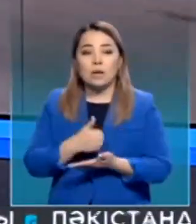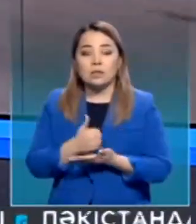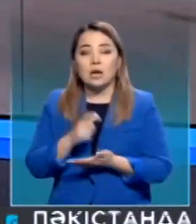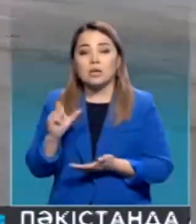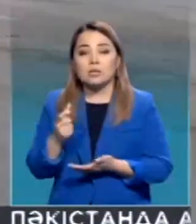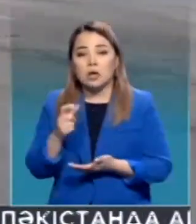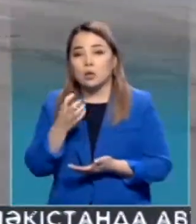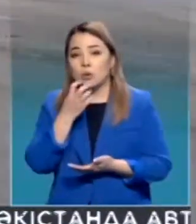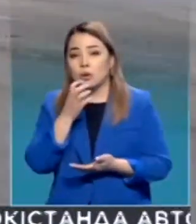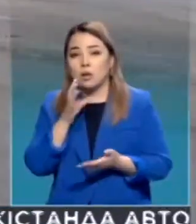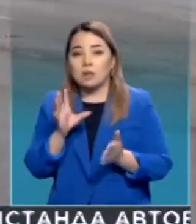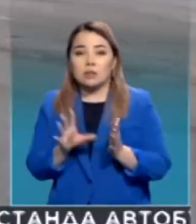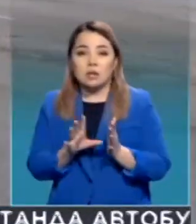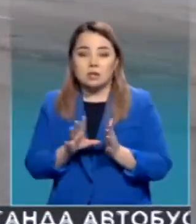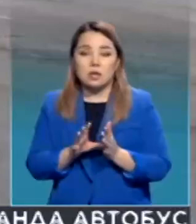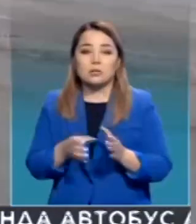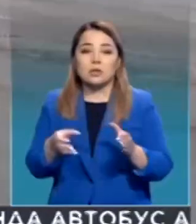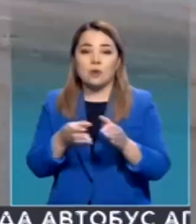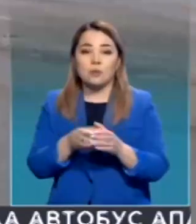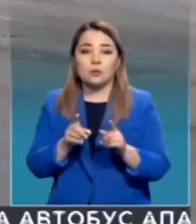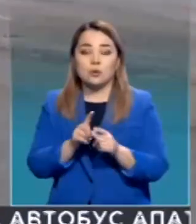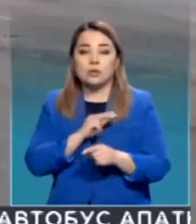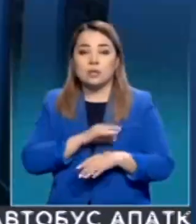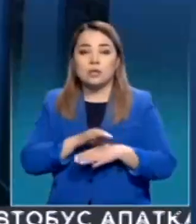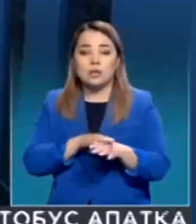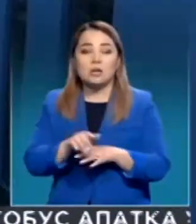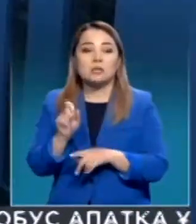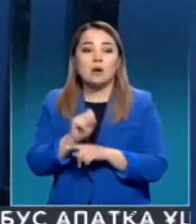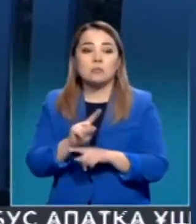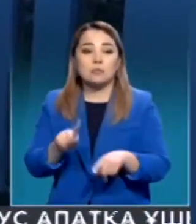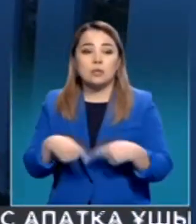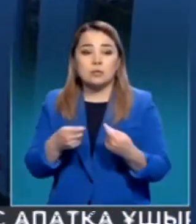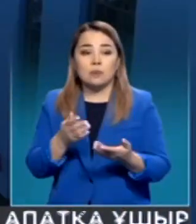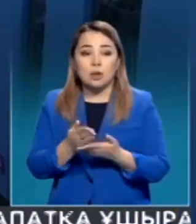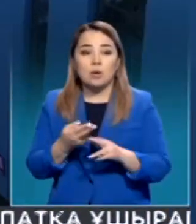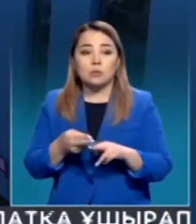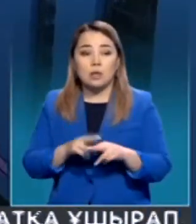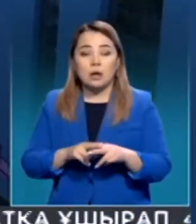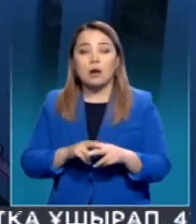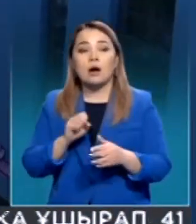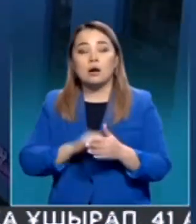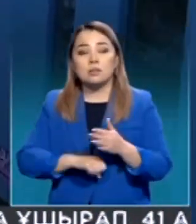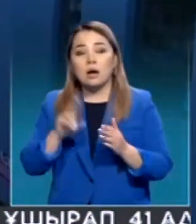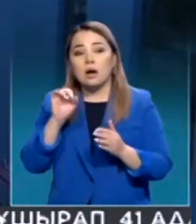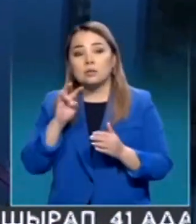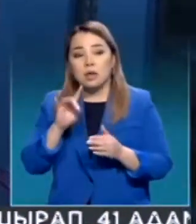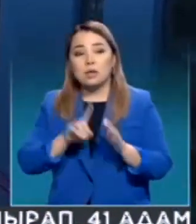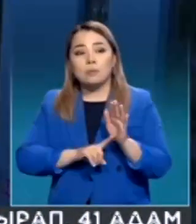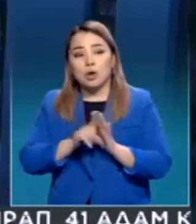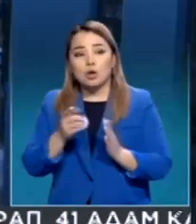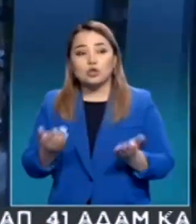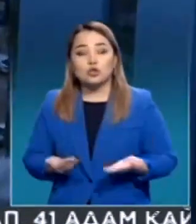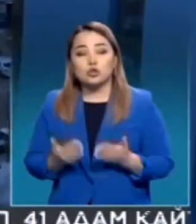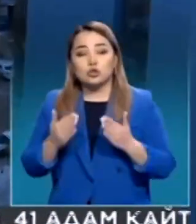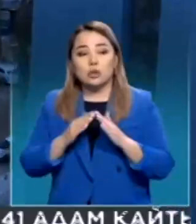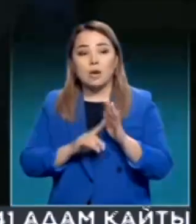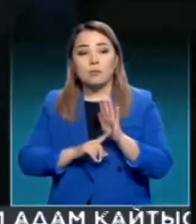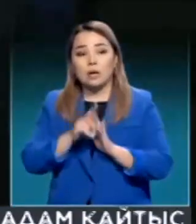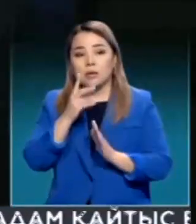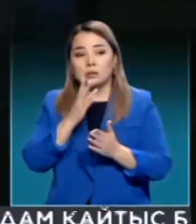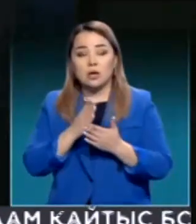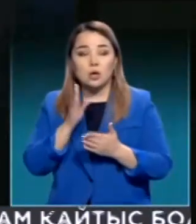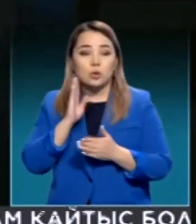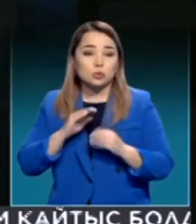Екібастұз жылу энергия жауапкершілігі шектеулі серіктестігіне осындай тапсырма берді. Себебі қаңтар басталғалы тұрғындар тарапынан шағым түсіп жатыр.